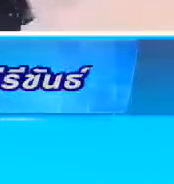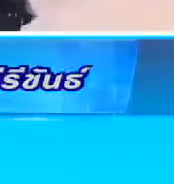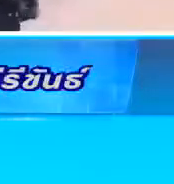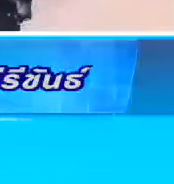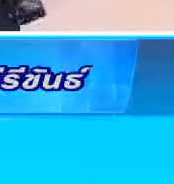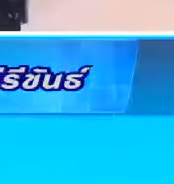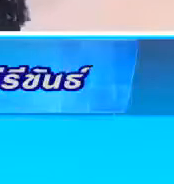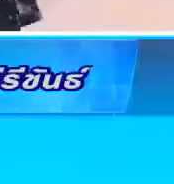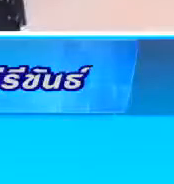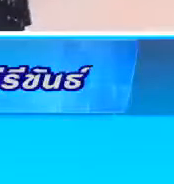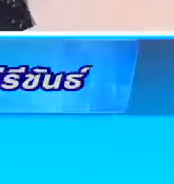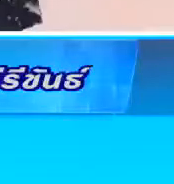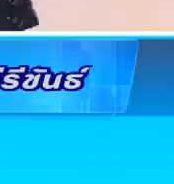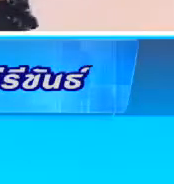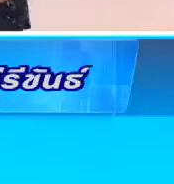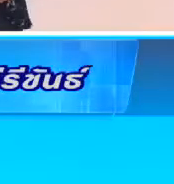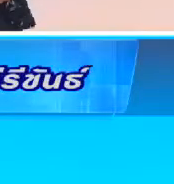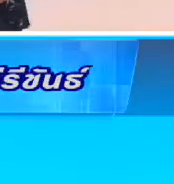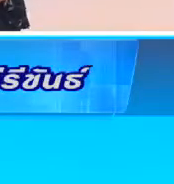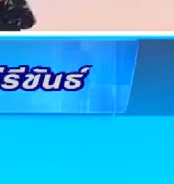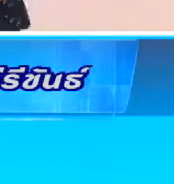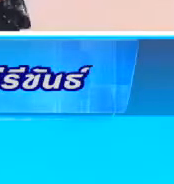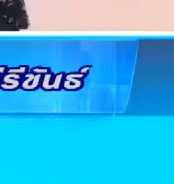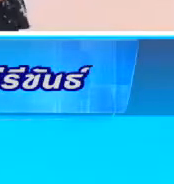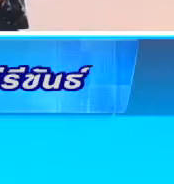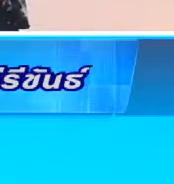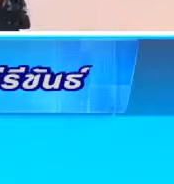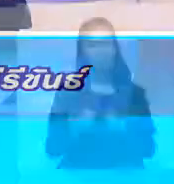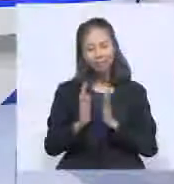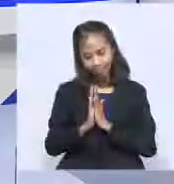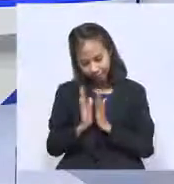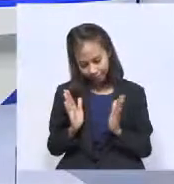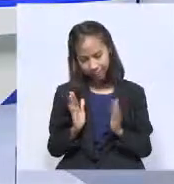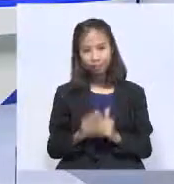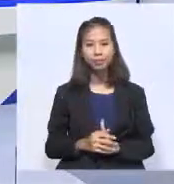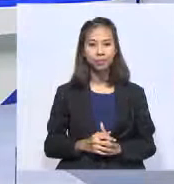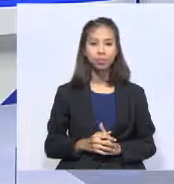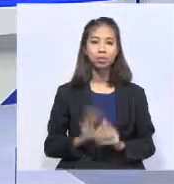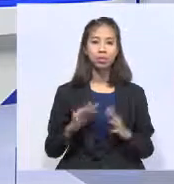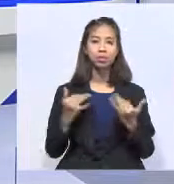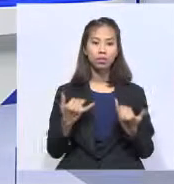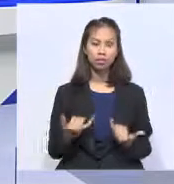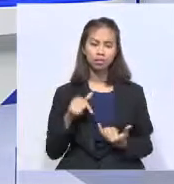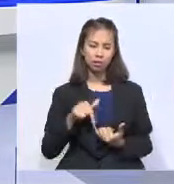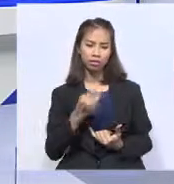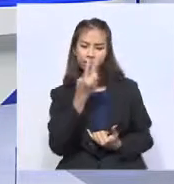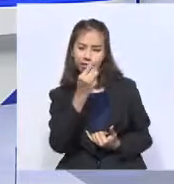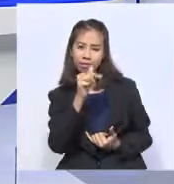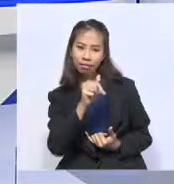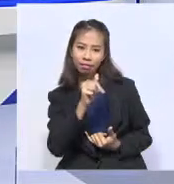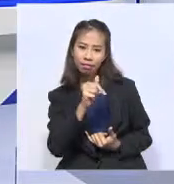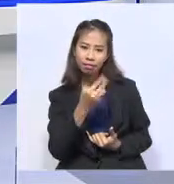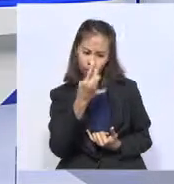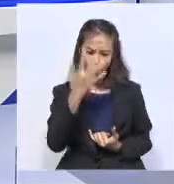ยังไงก็ตามก็ครับก็ควรเล่นน้ำกันด้วยความระมัดระวังครับ ขอบคุณครับคุณจักรพงษ์ครับ ก็ตรงหาดทรายน้อยที่เราเห็นนะ